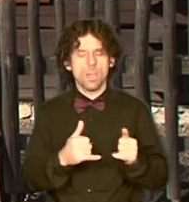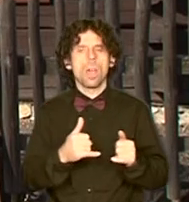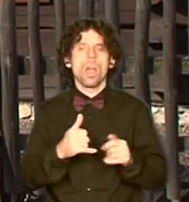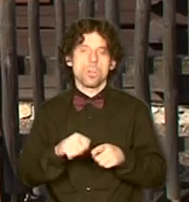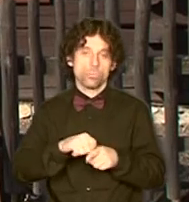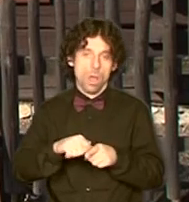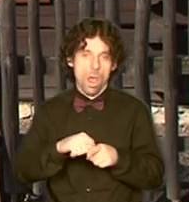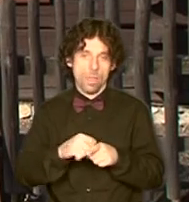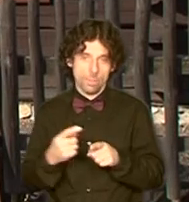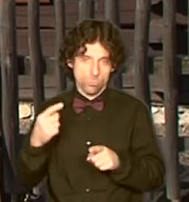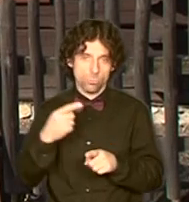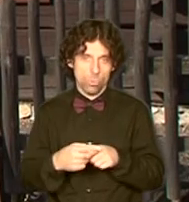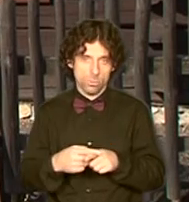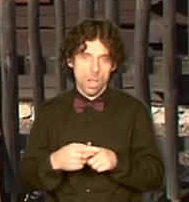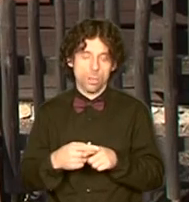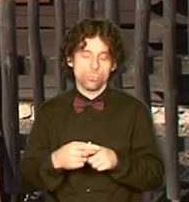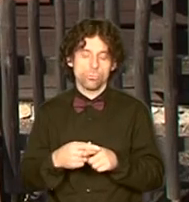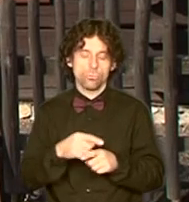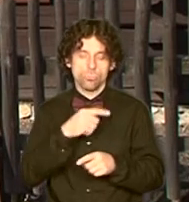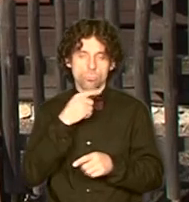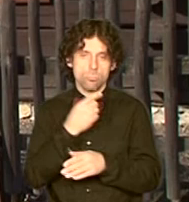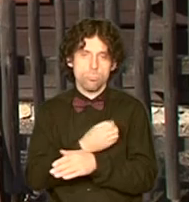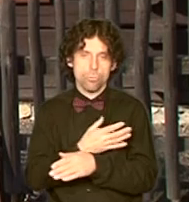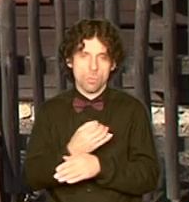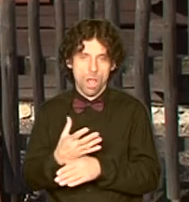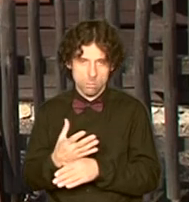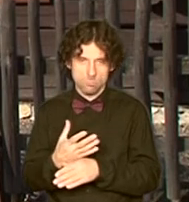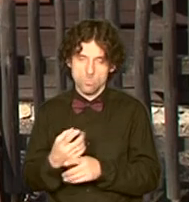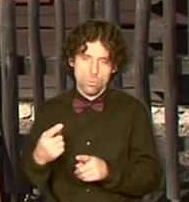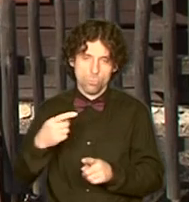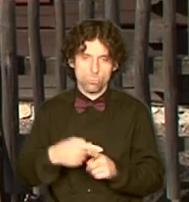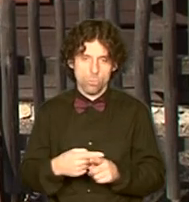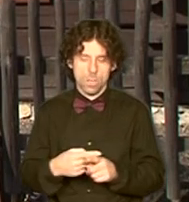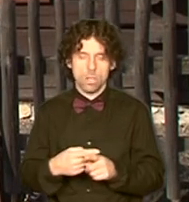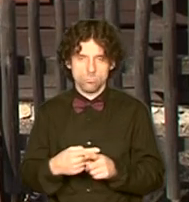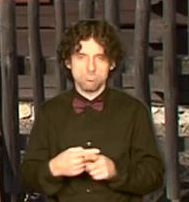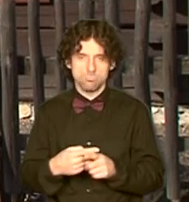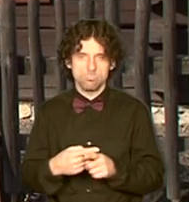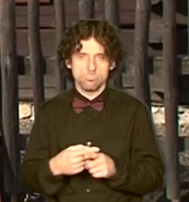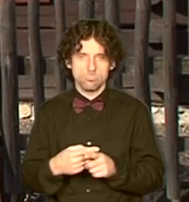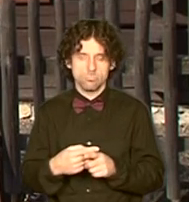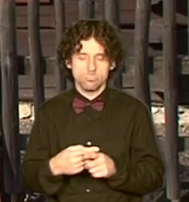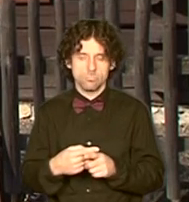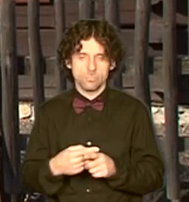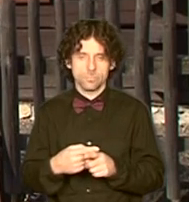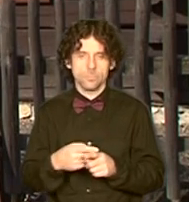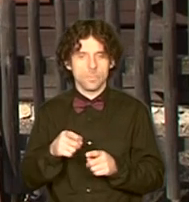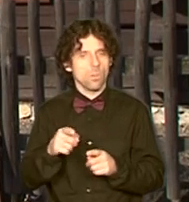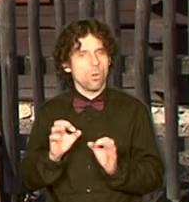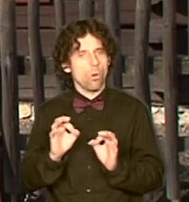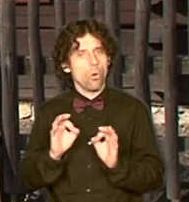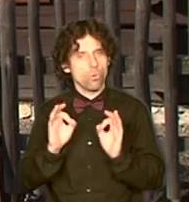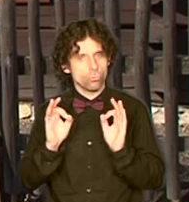tym momencie chrzanu, czy też ćwikły, bardzo często spożywanej w wielu rodzinnych domach. To jest oczywiście